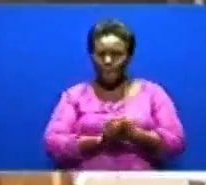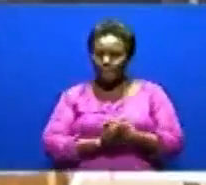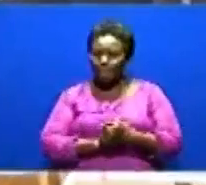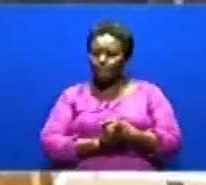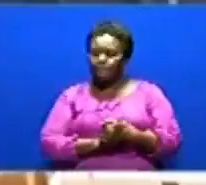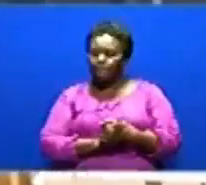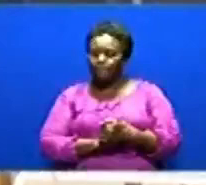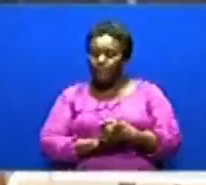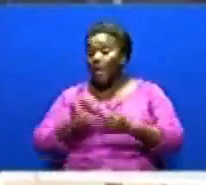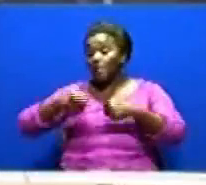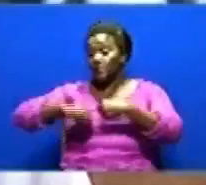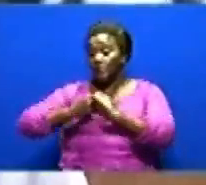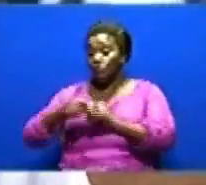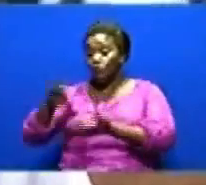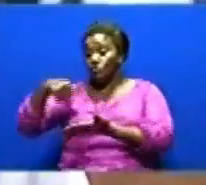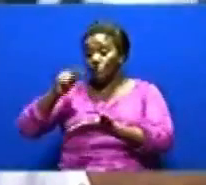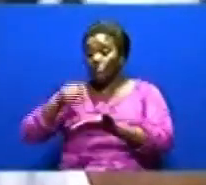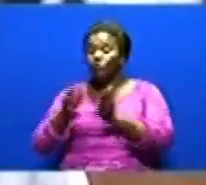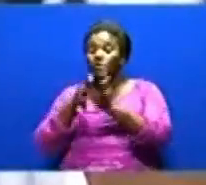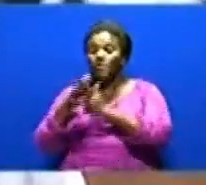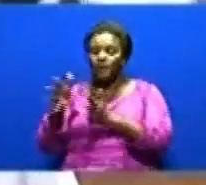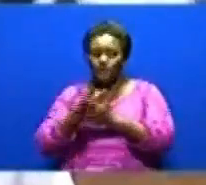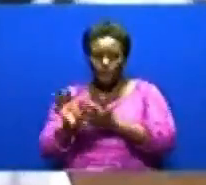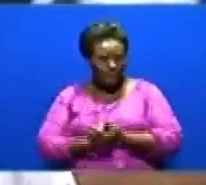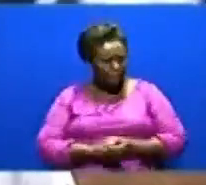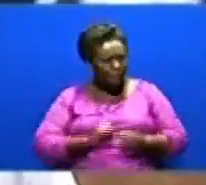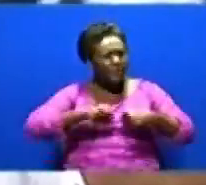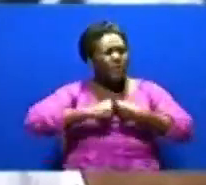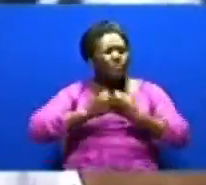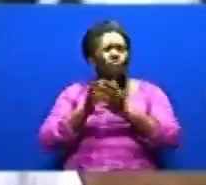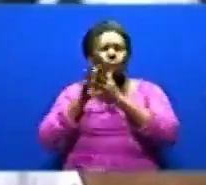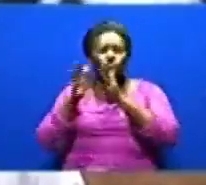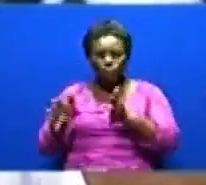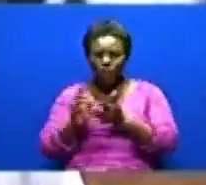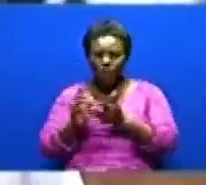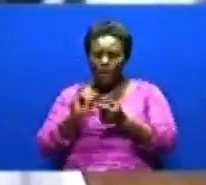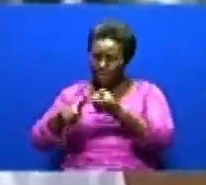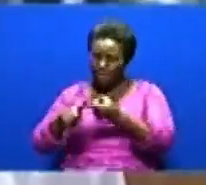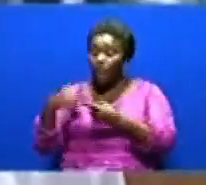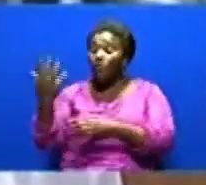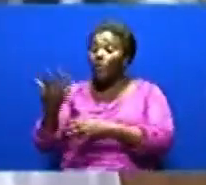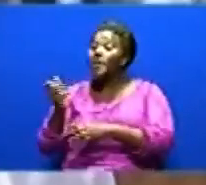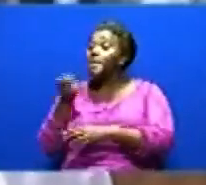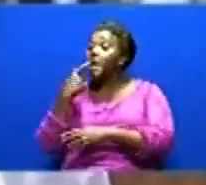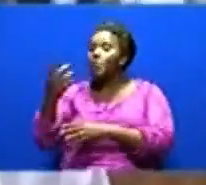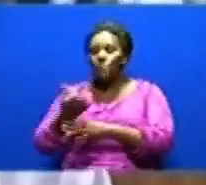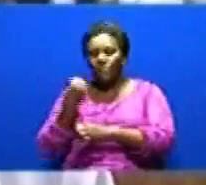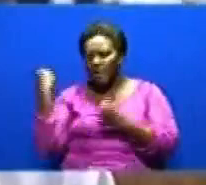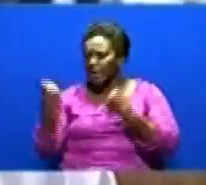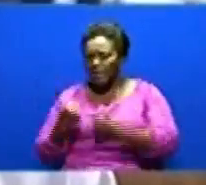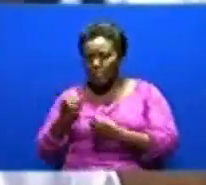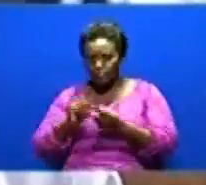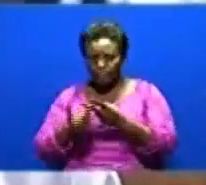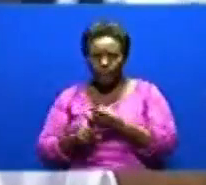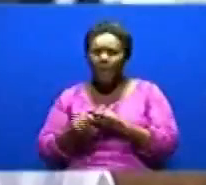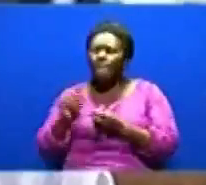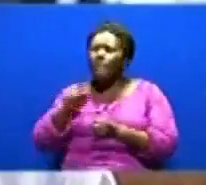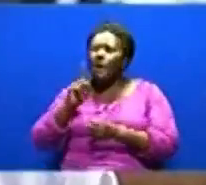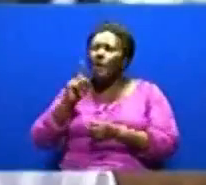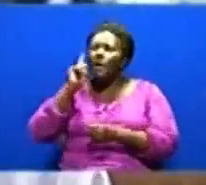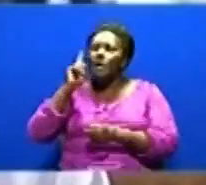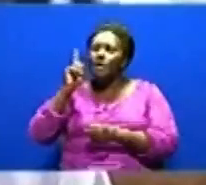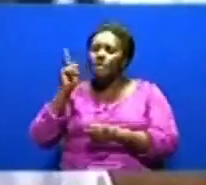hicho zinabainishwa. Changamoto kubwa ni kwamba kwanza upatikanaji wa dawa, na mara ya mwisho sisi tumepata dawa